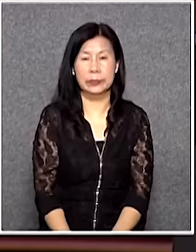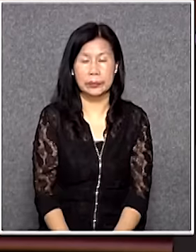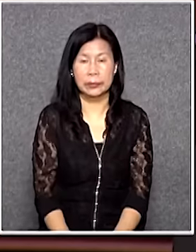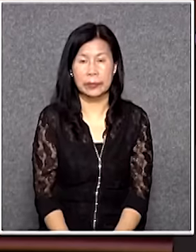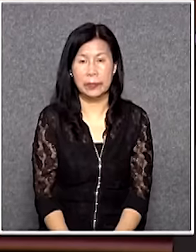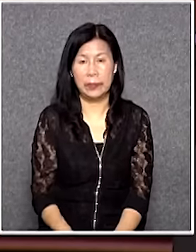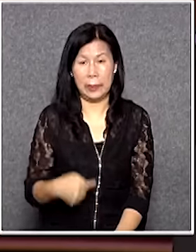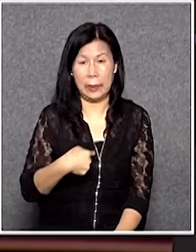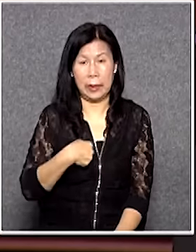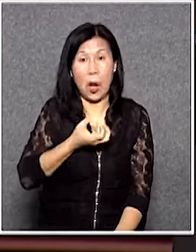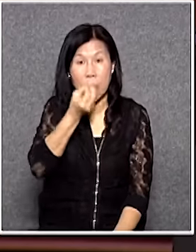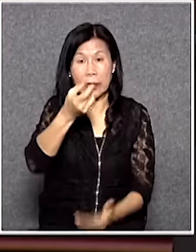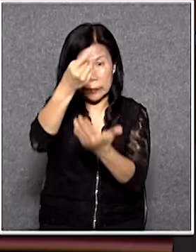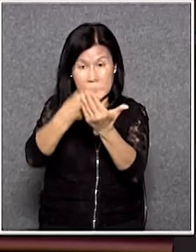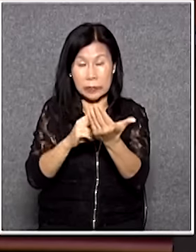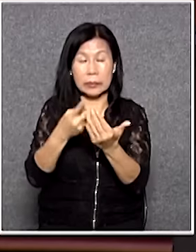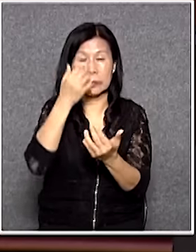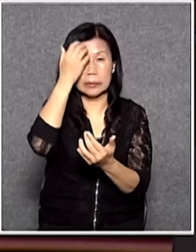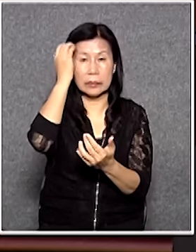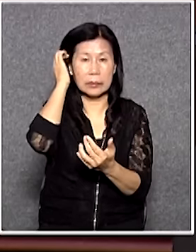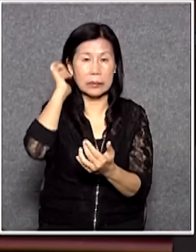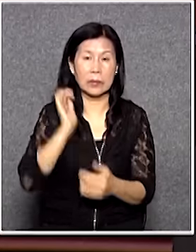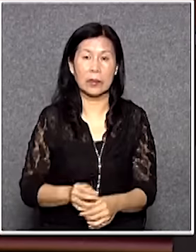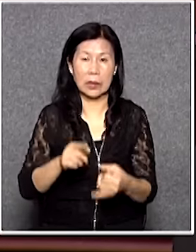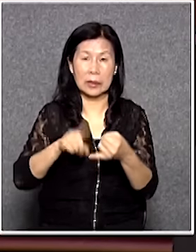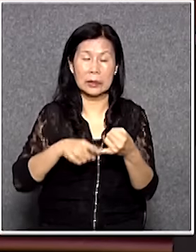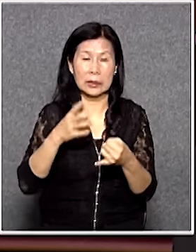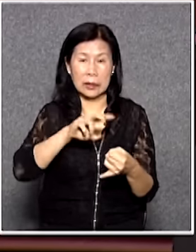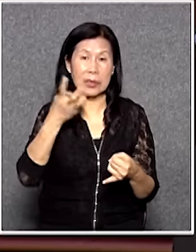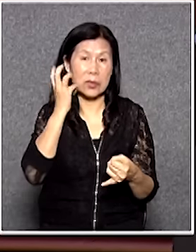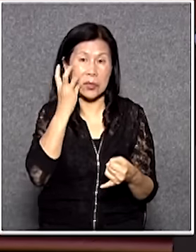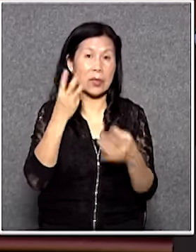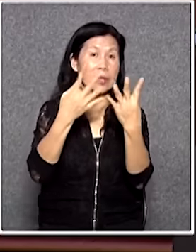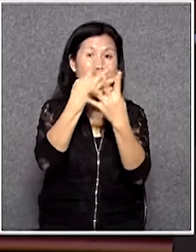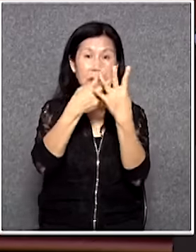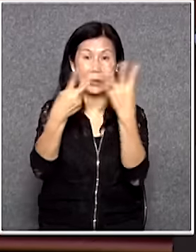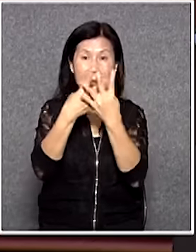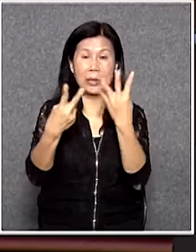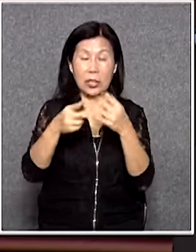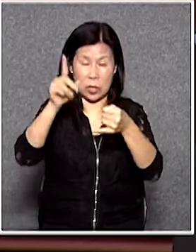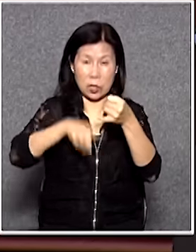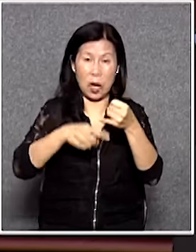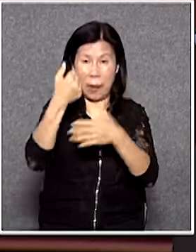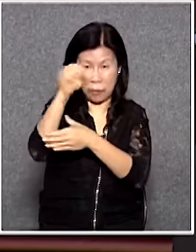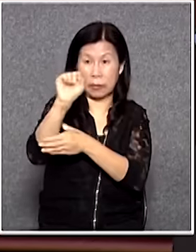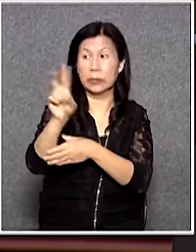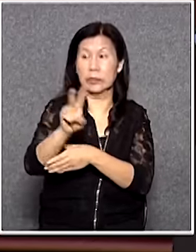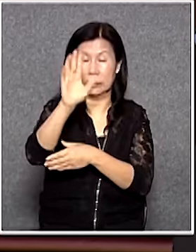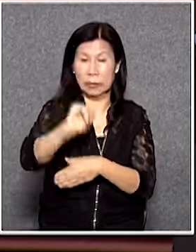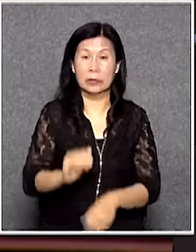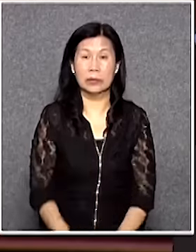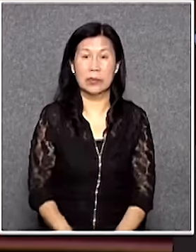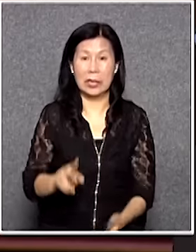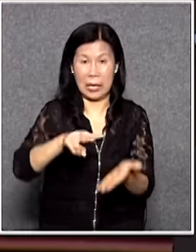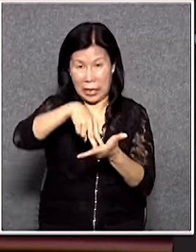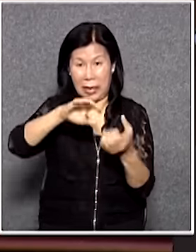系我而家提呢个修正案咧，即系吓变成42岁咧，咁啊实系被否决噶啦。我而家话俾你听，系咪呢个议会里